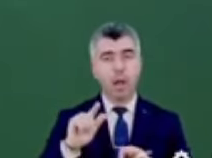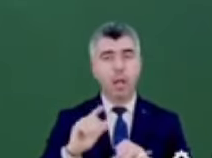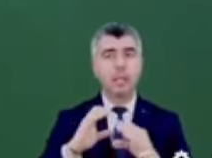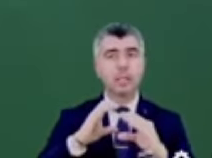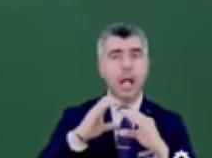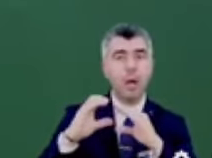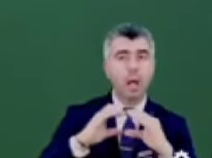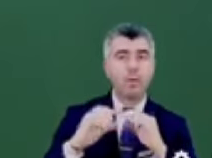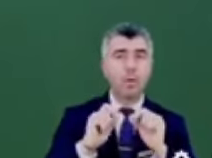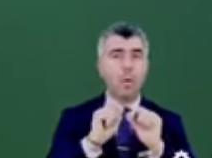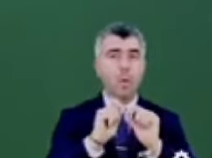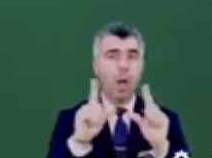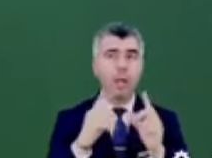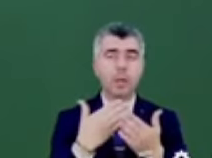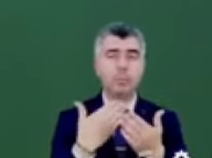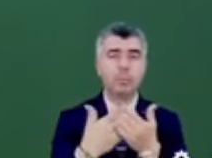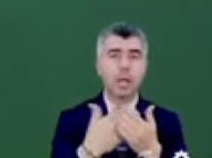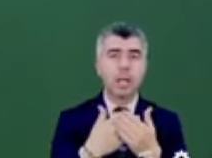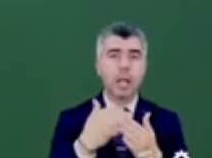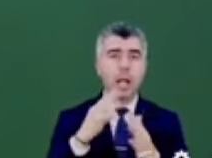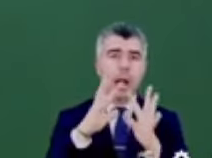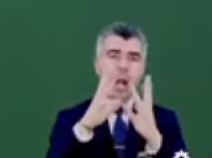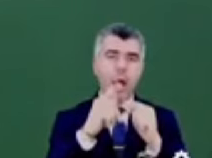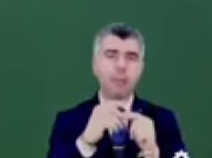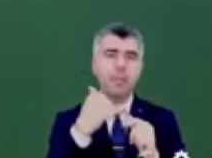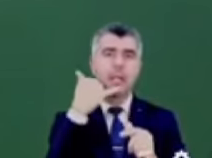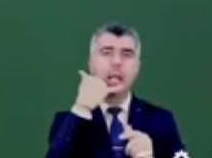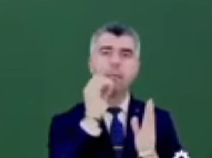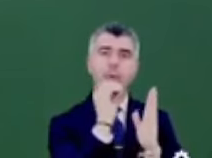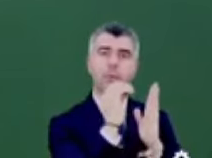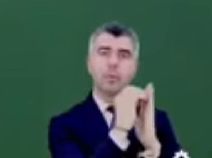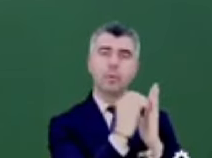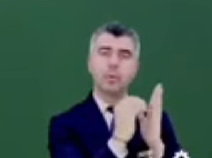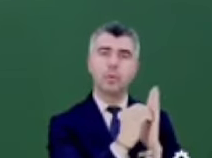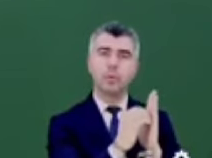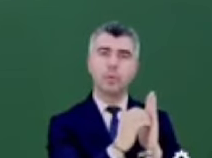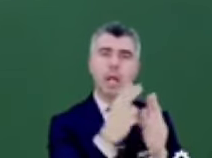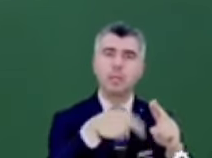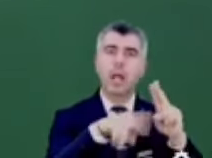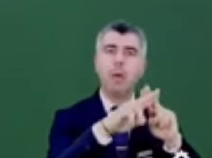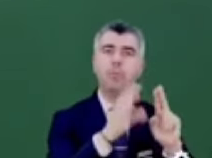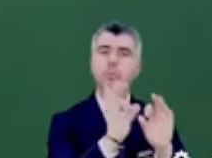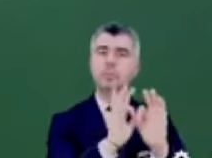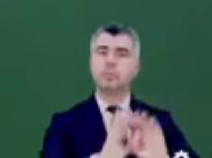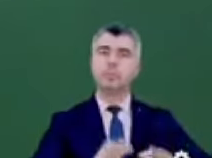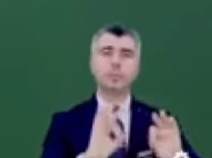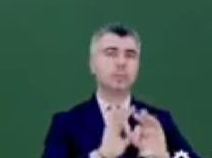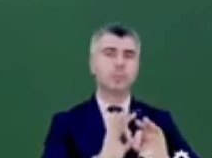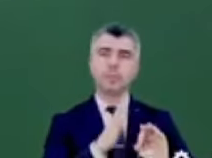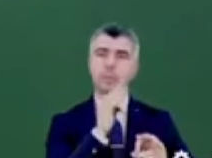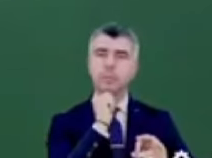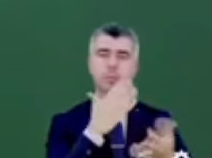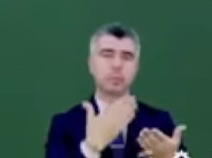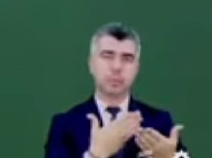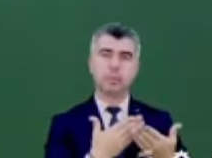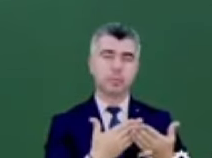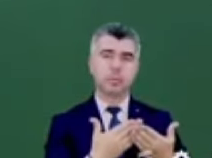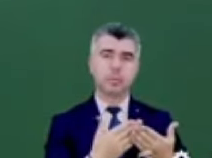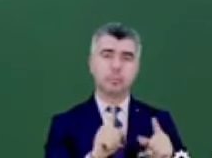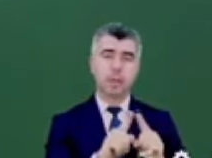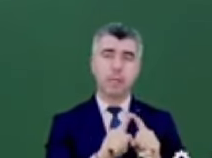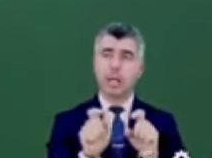بالمنصه يعني بالرقم الموضوع مع مع الاشاره ان هناك صعوبه يعني يعني المواطن كجد صعوبه